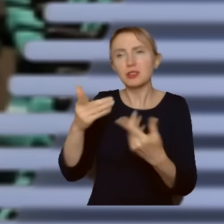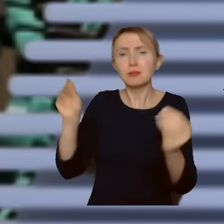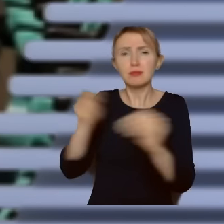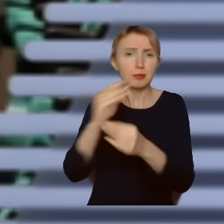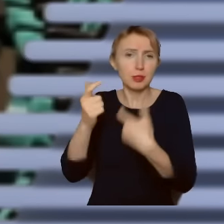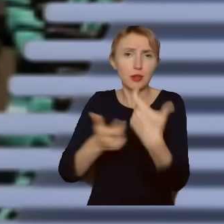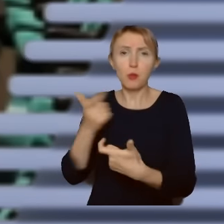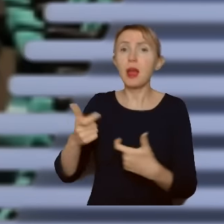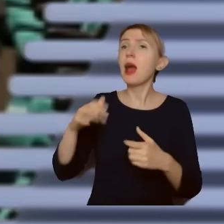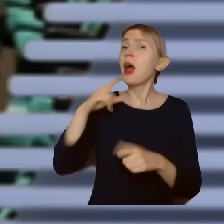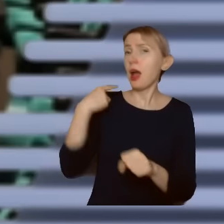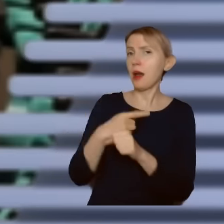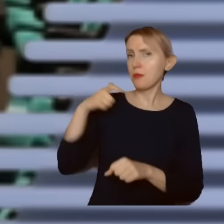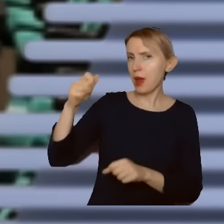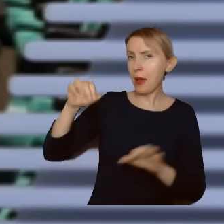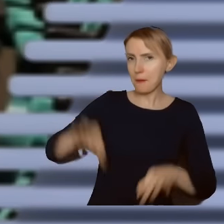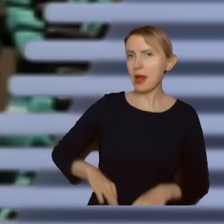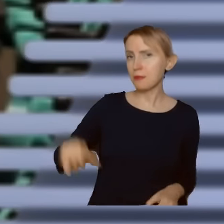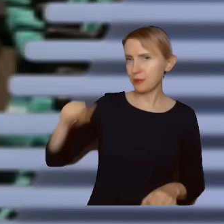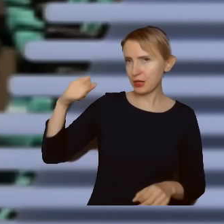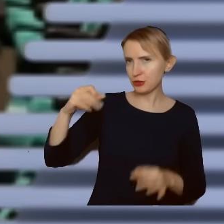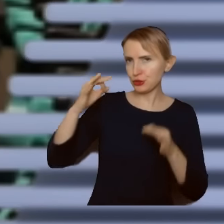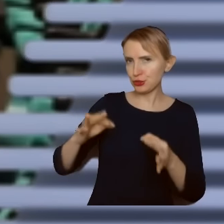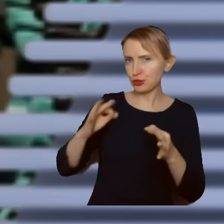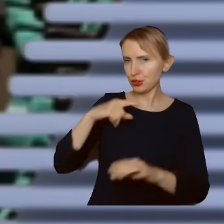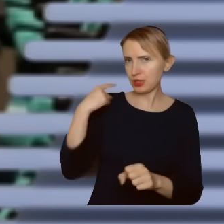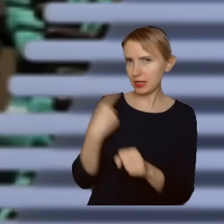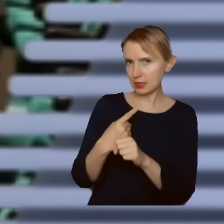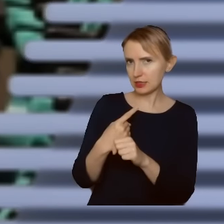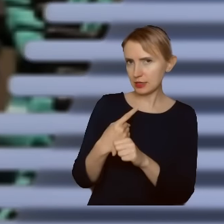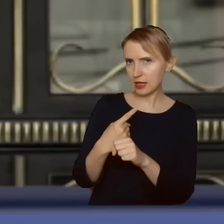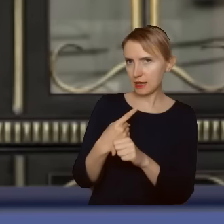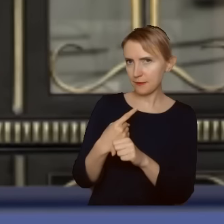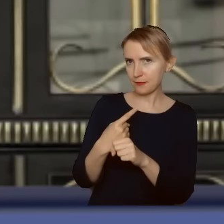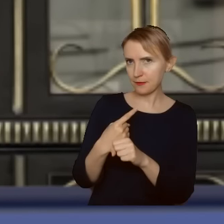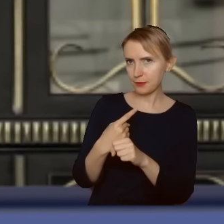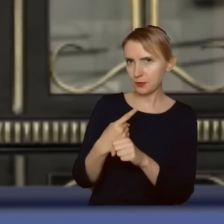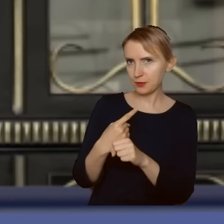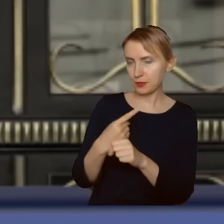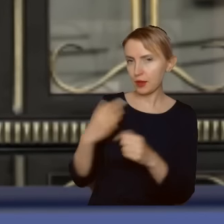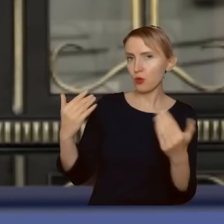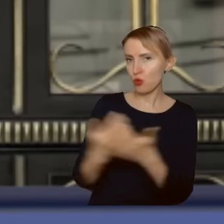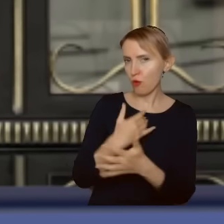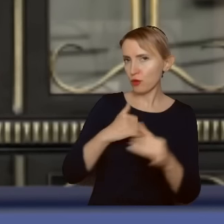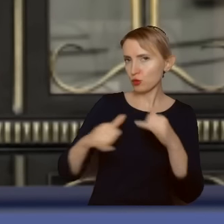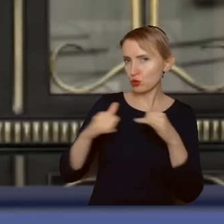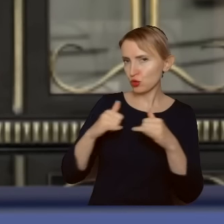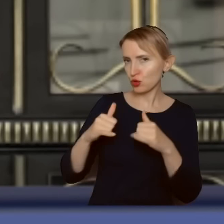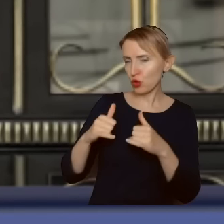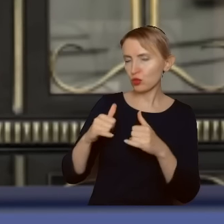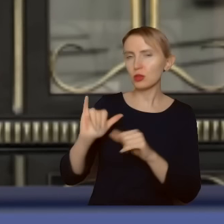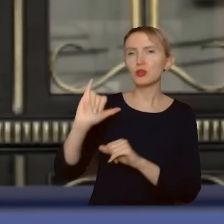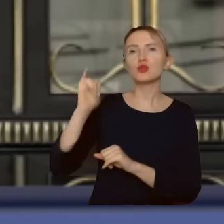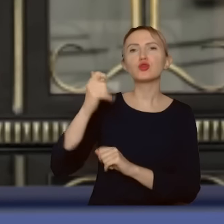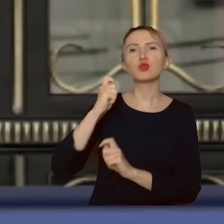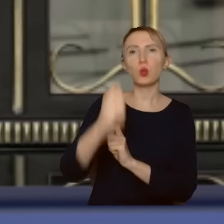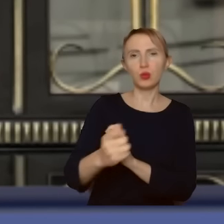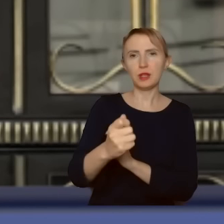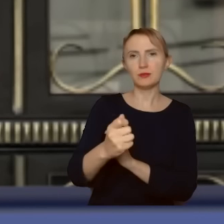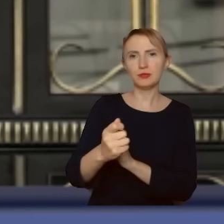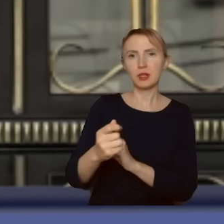prezydenta. Pan prezydent dzisiejszą decyzją wystawia nowemu rządowi żółtą kartkę, ale Donaldowi